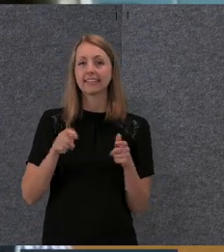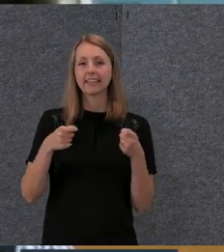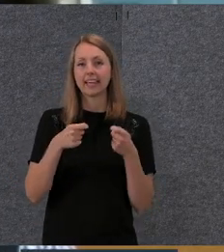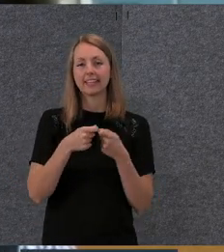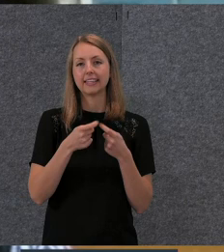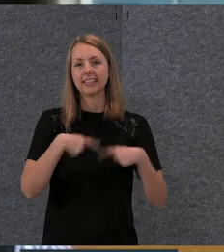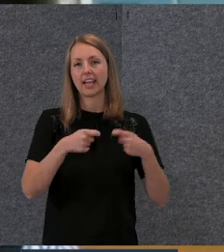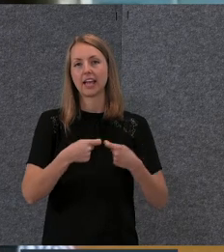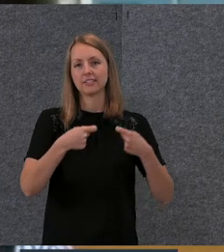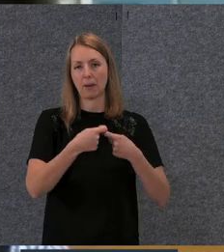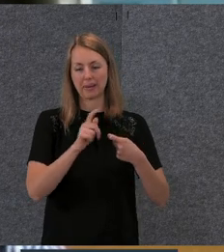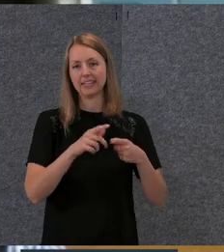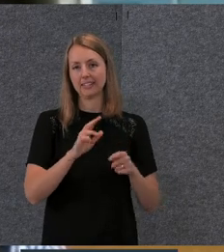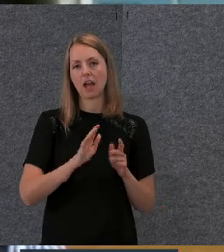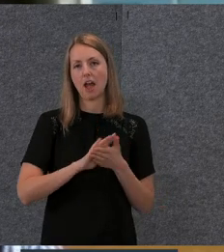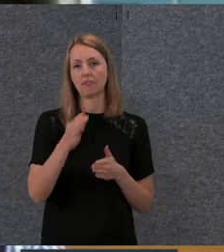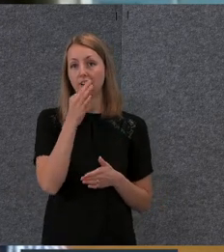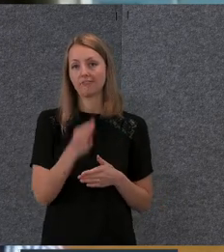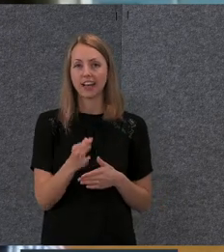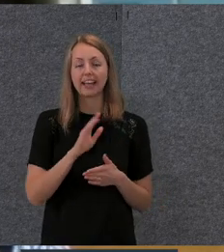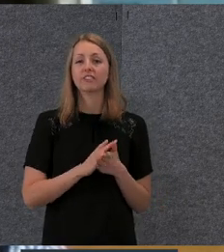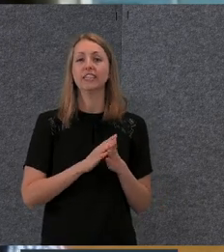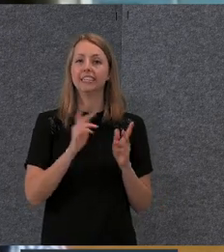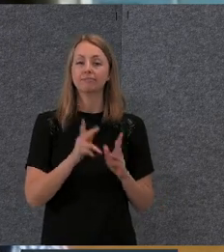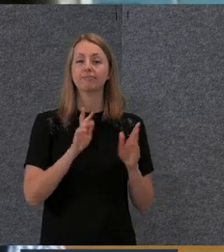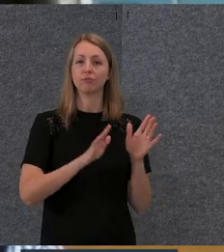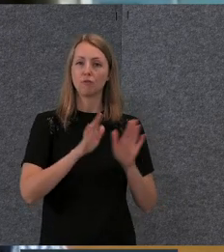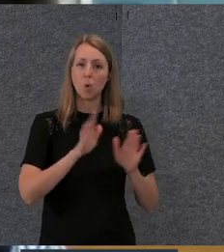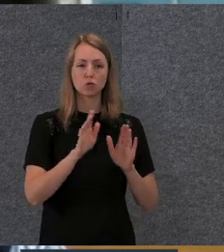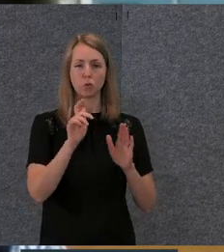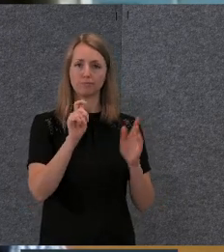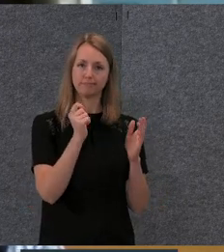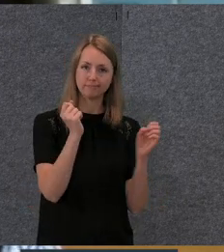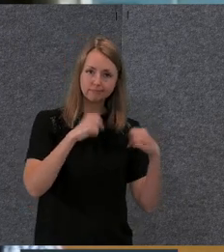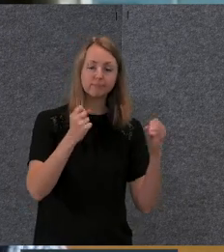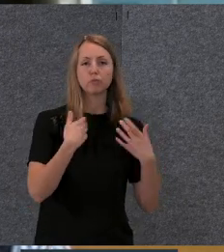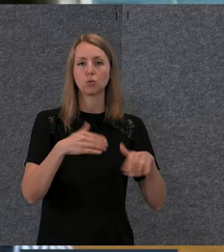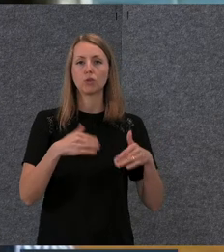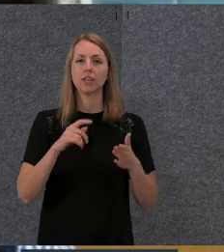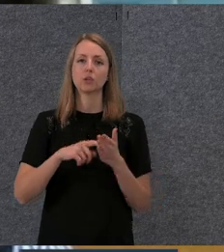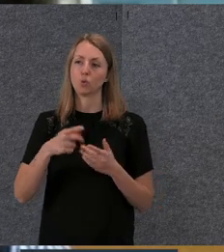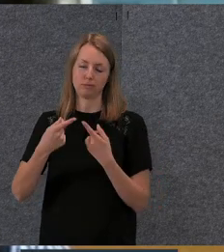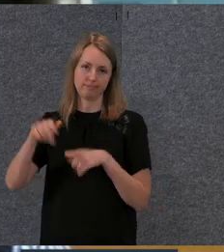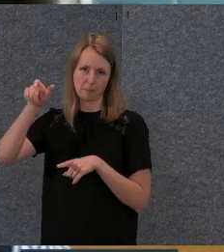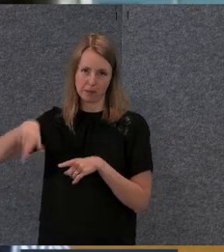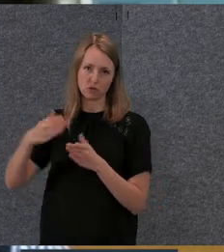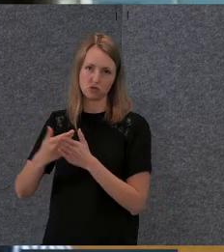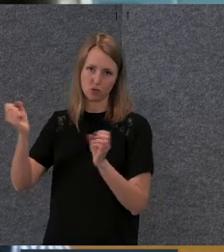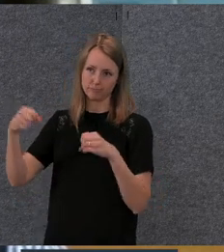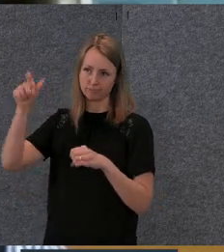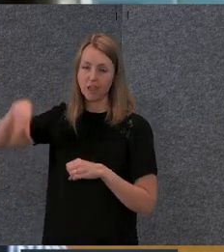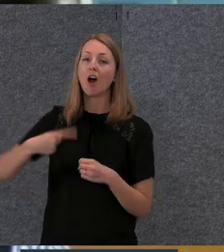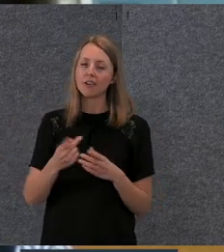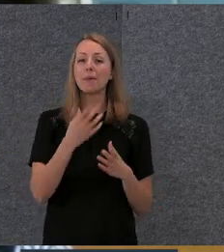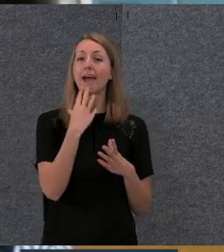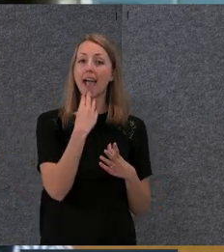Votum bekommen, weil wir prominentere Kandidaten im Kreis hatten und auch noch haben, die es ja auch schon teilweise gewählt wurden. Ich habe aber die Empfehlung des Kreisverbandes und auch